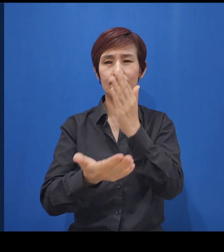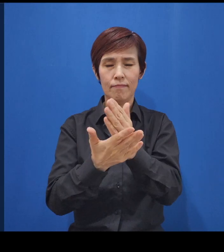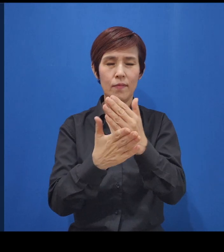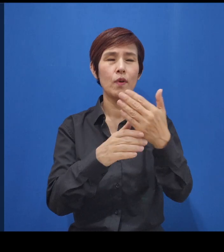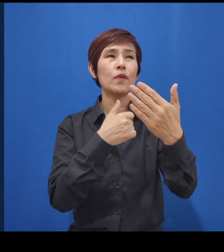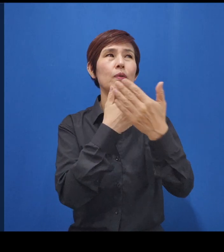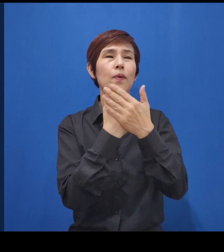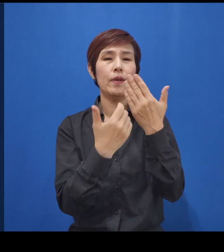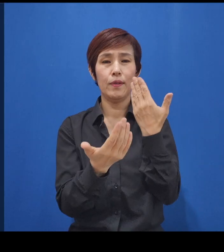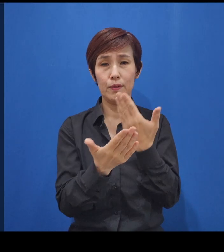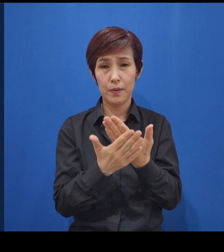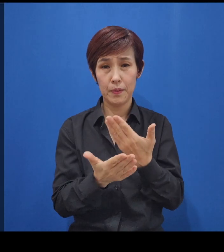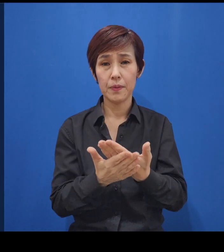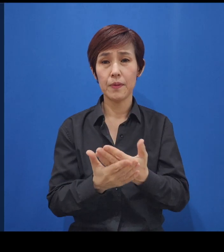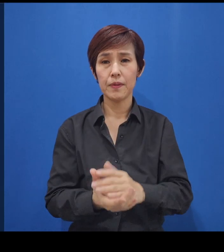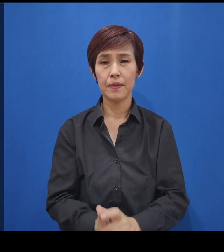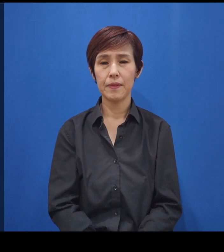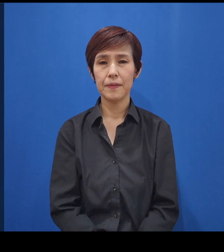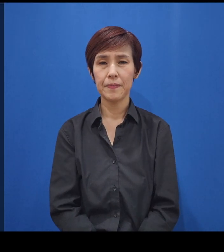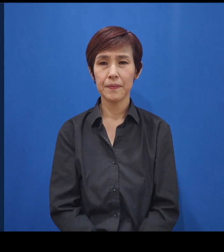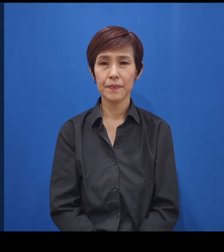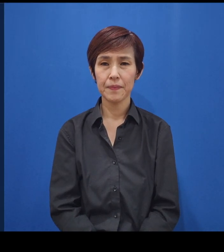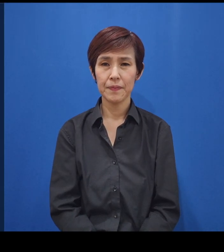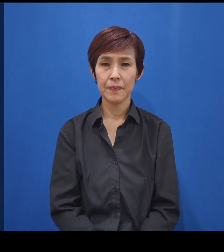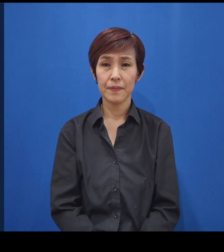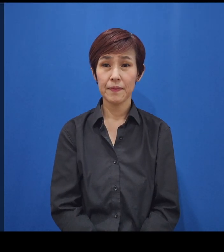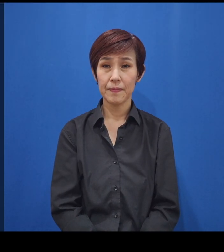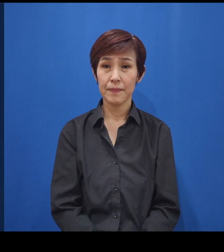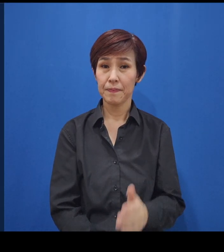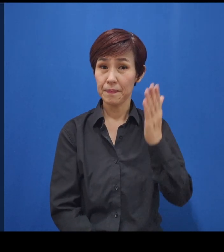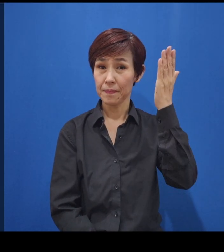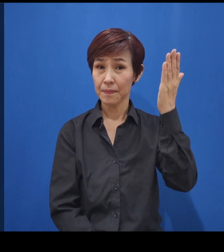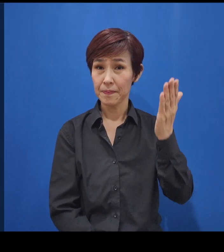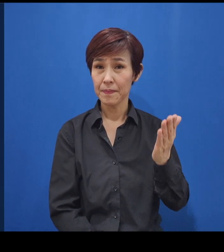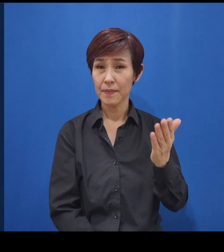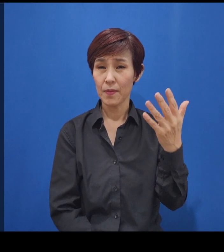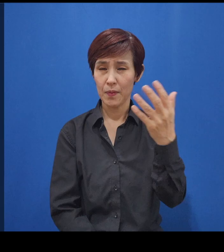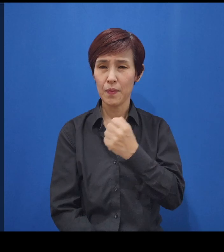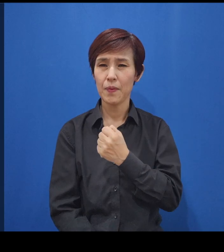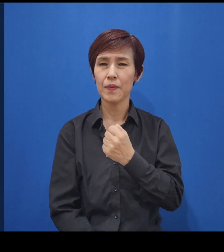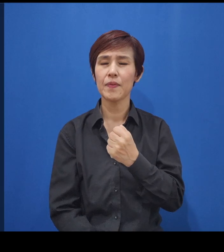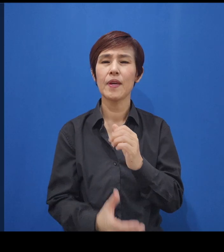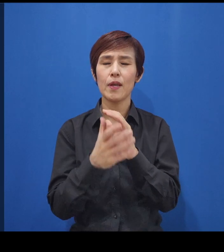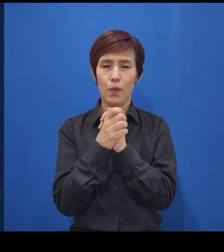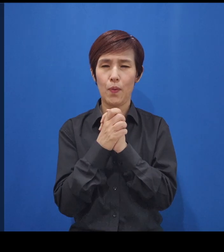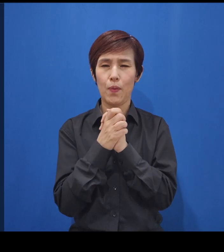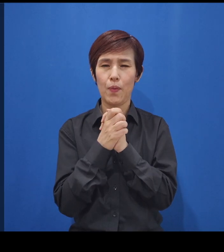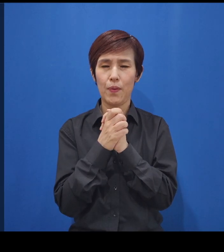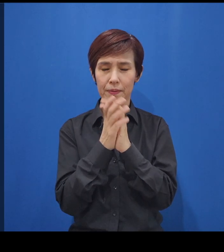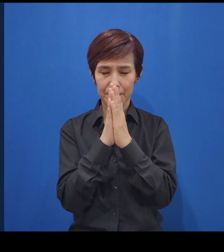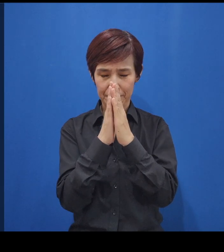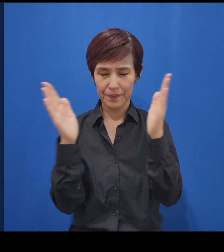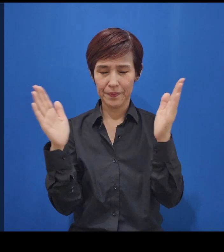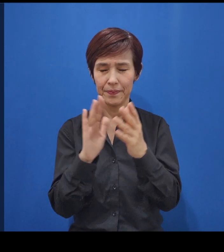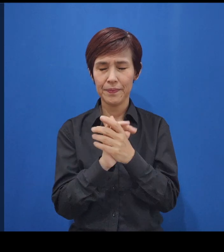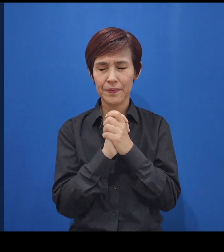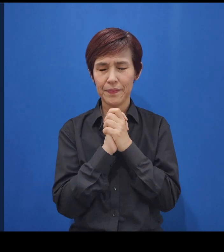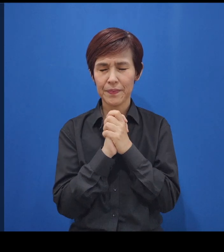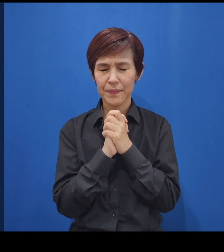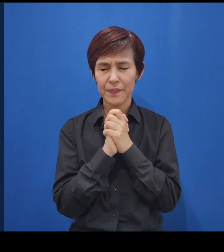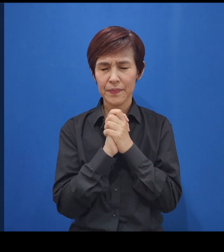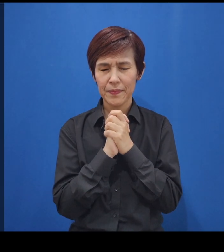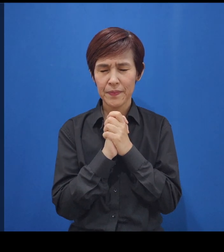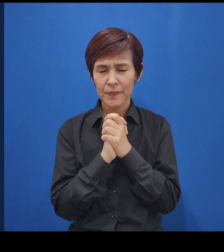이상 분열되지 않게 도와주시옵소서. 이와 같은 기도의 제목으로 주님 간절히 부르고 기도하겠습니다.